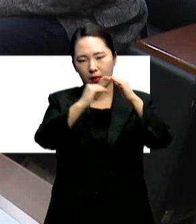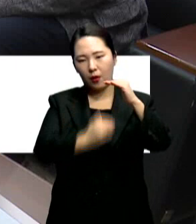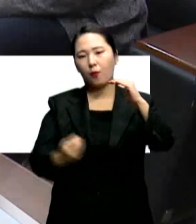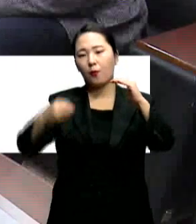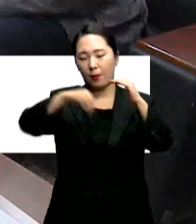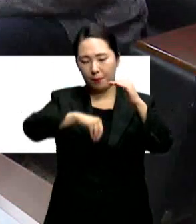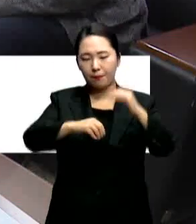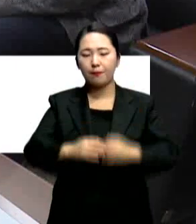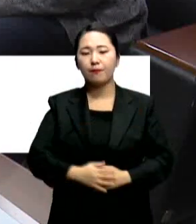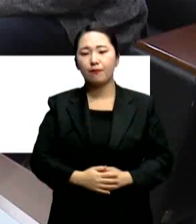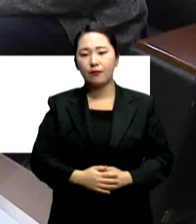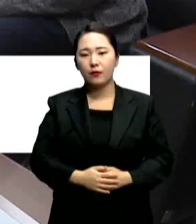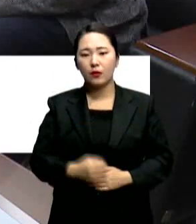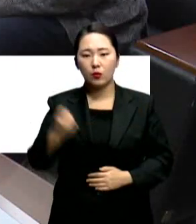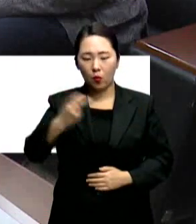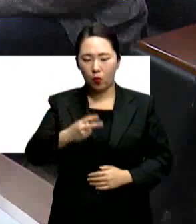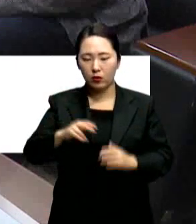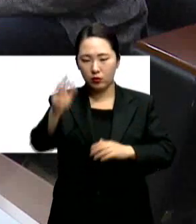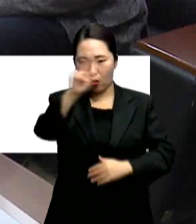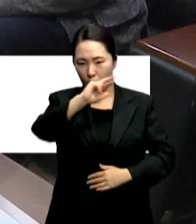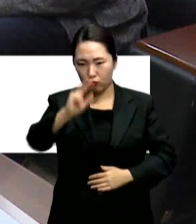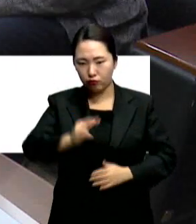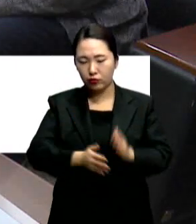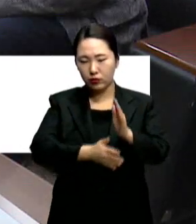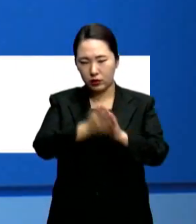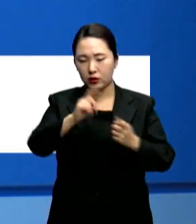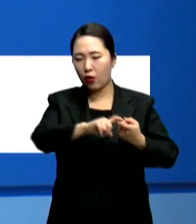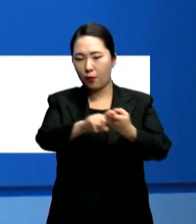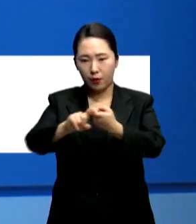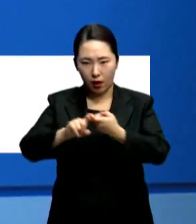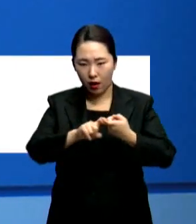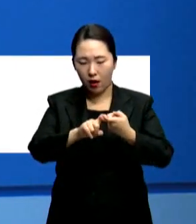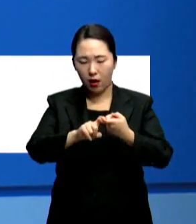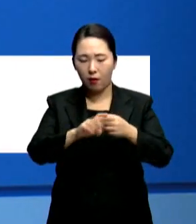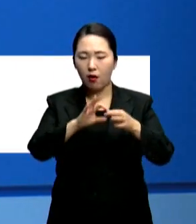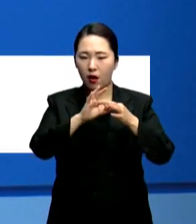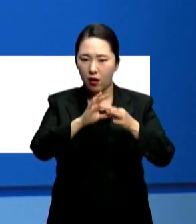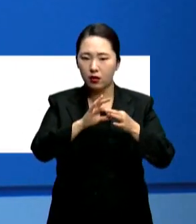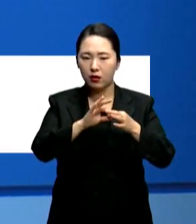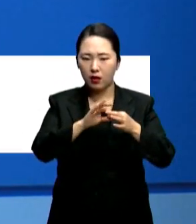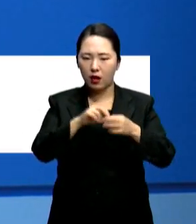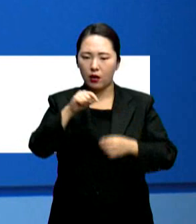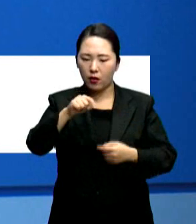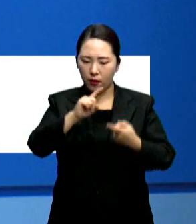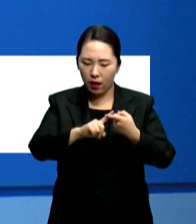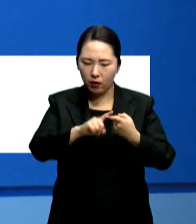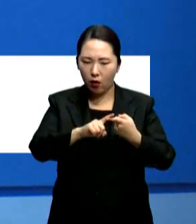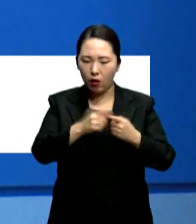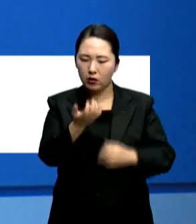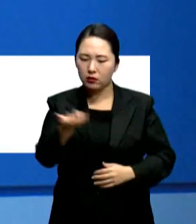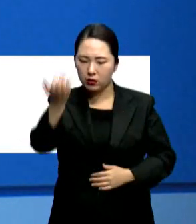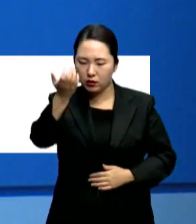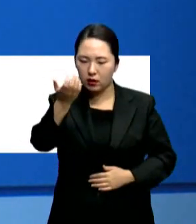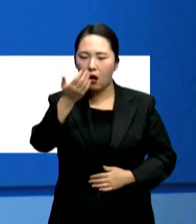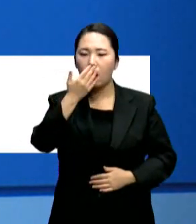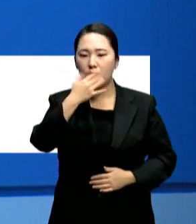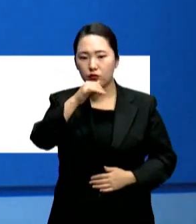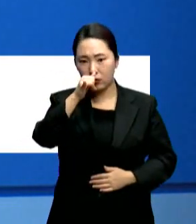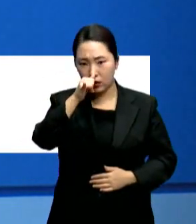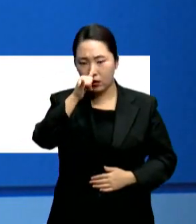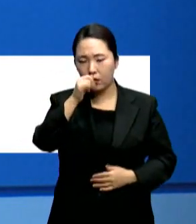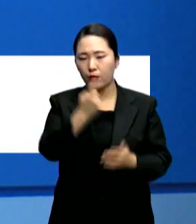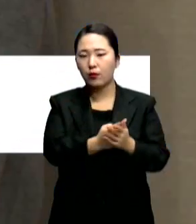또 전국시의회 의장단 협의회 등 파견에 따른 인사 요인을 시의회 자체에서 승진 요인으로 활용할 수